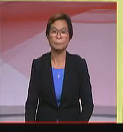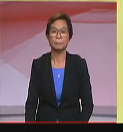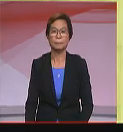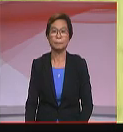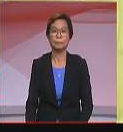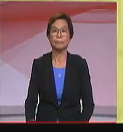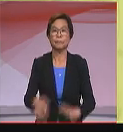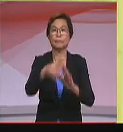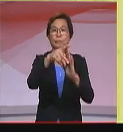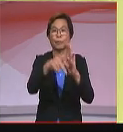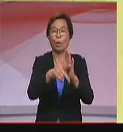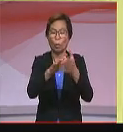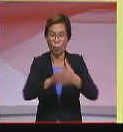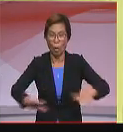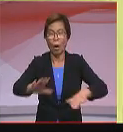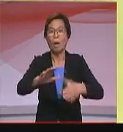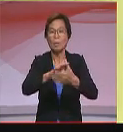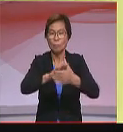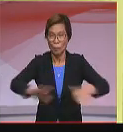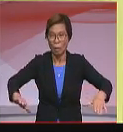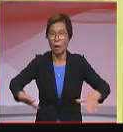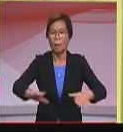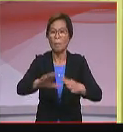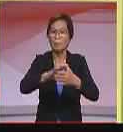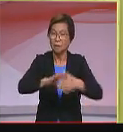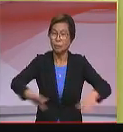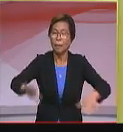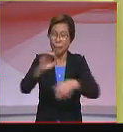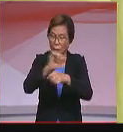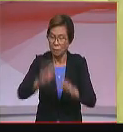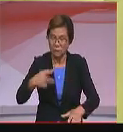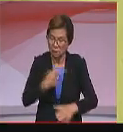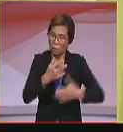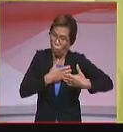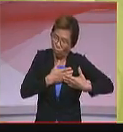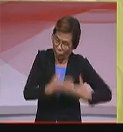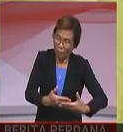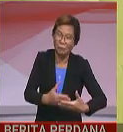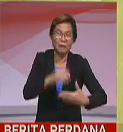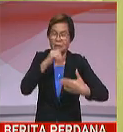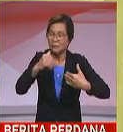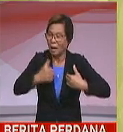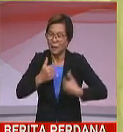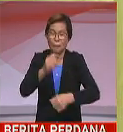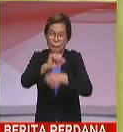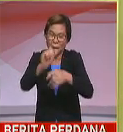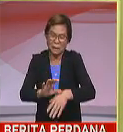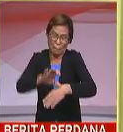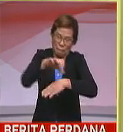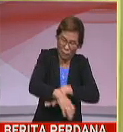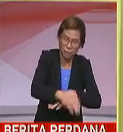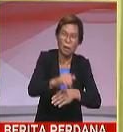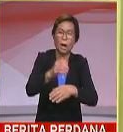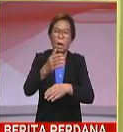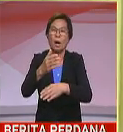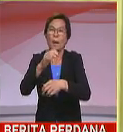Pelaksanaan polisi keselamatan dan kesihatan pekerja. Inilah yang kita sebutkan bahawasanya. Kita komited bahawasanya tidak ada buruh paksa, tidak ada buruh